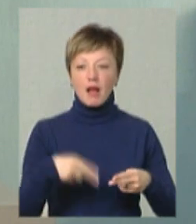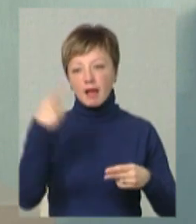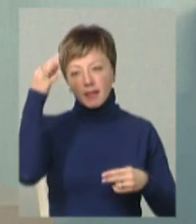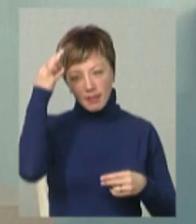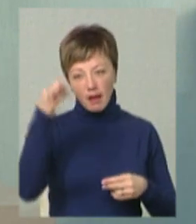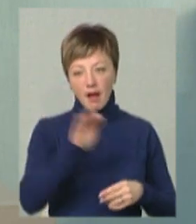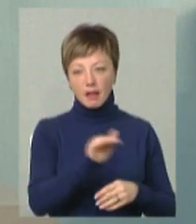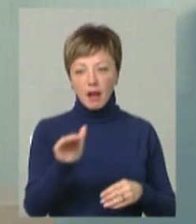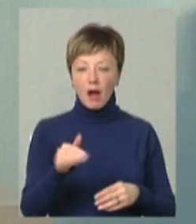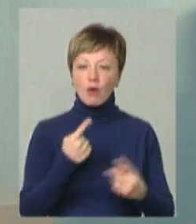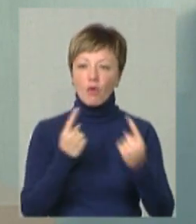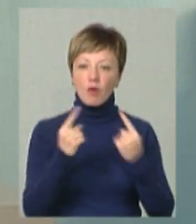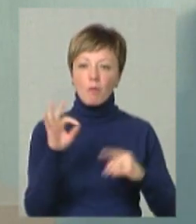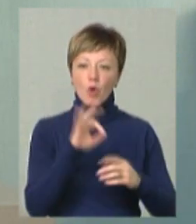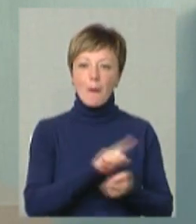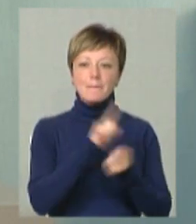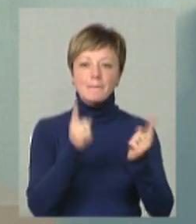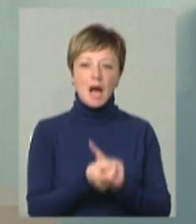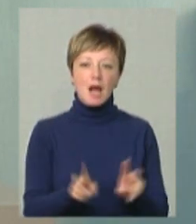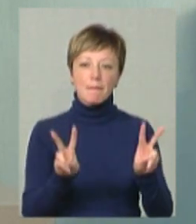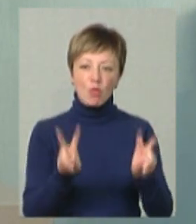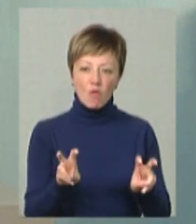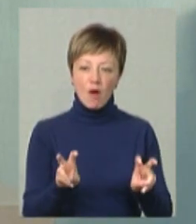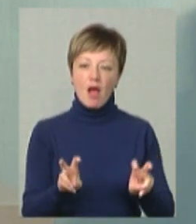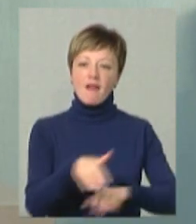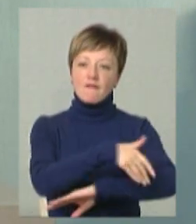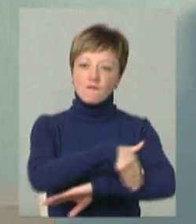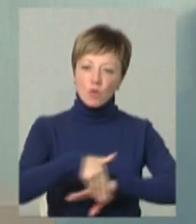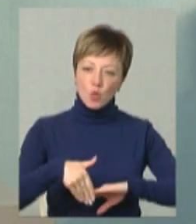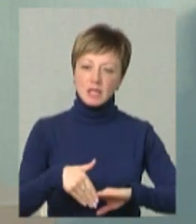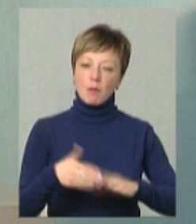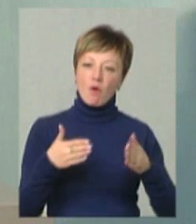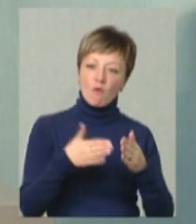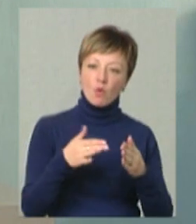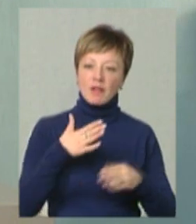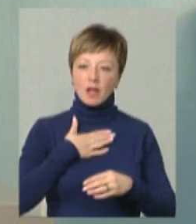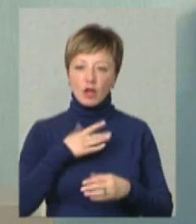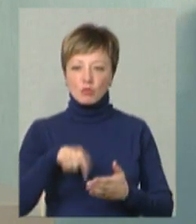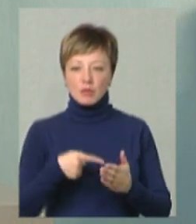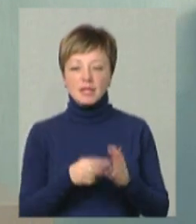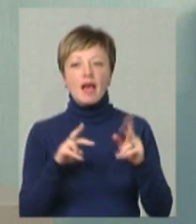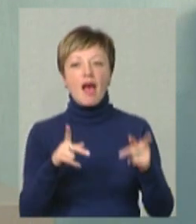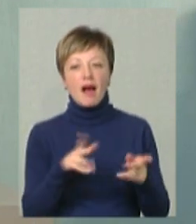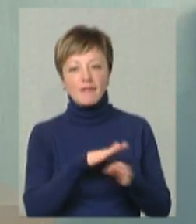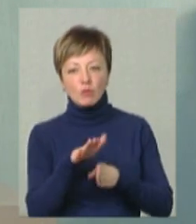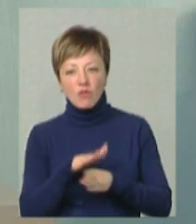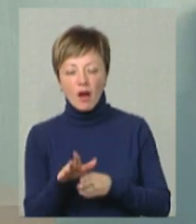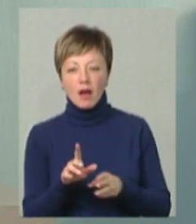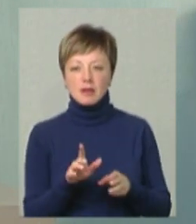Нагадаю, ми сьогодні говорили про перейменування вулиць, провулків у нашому місті, як це